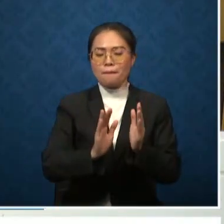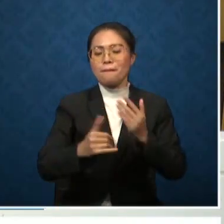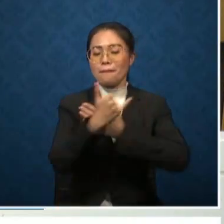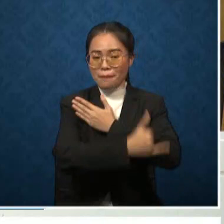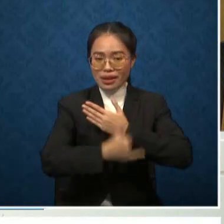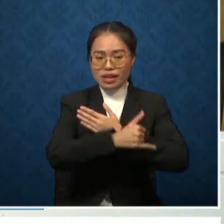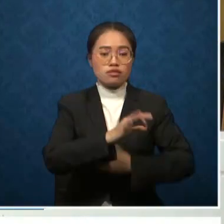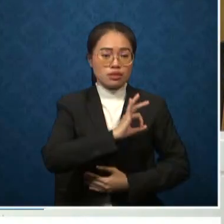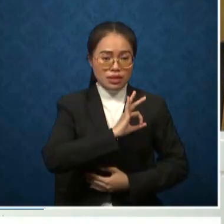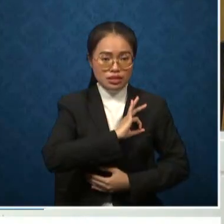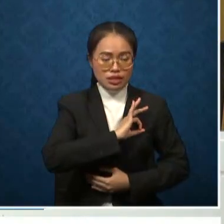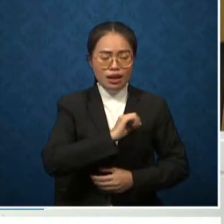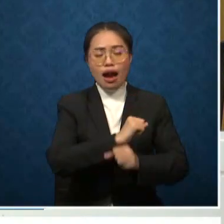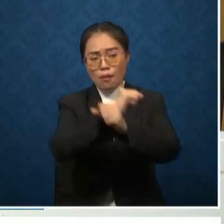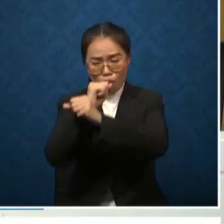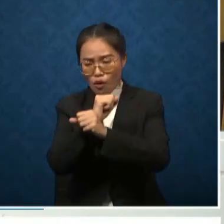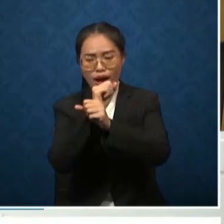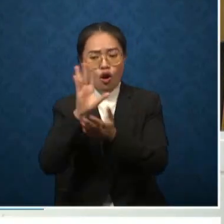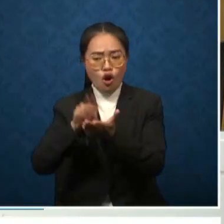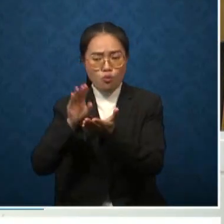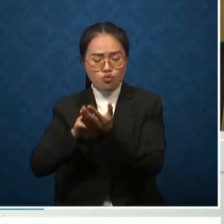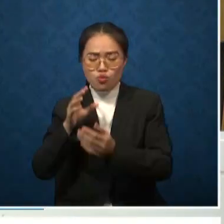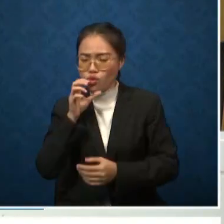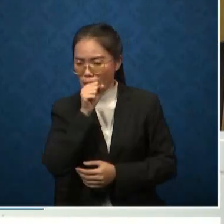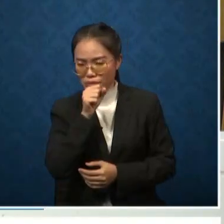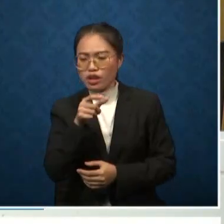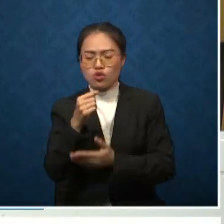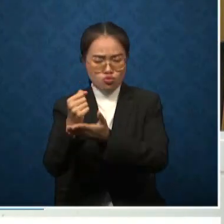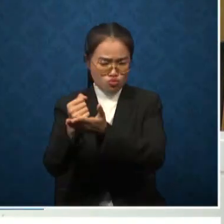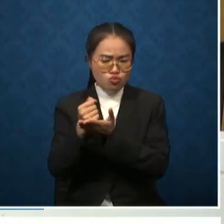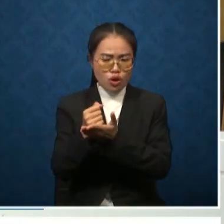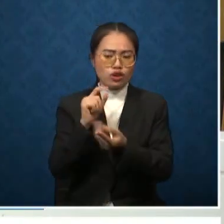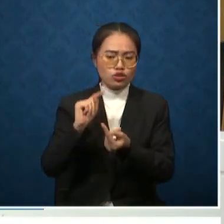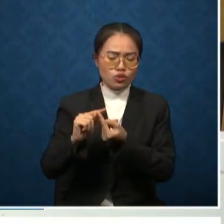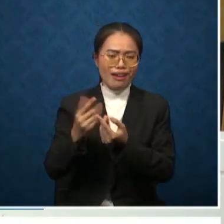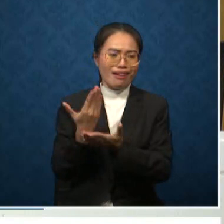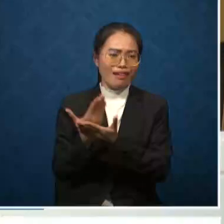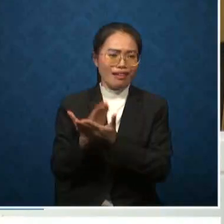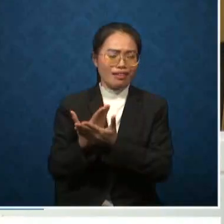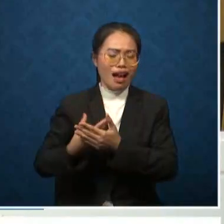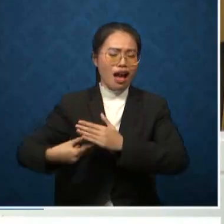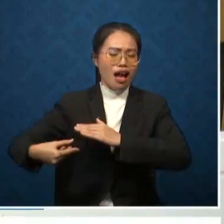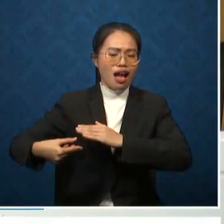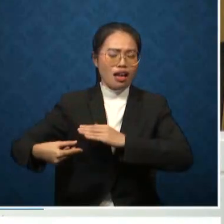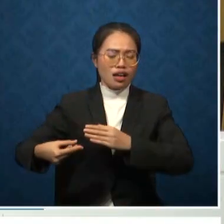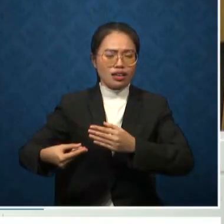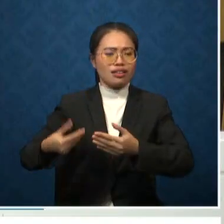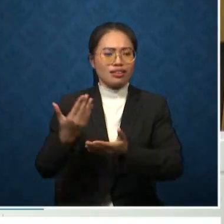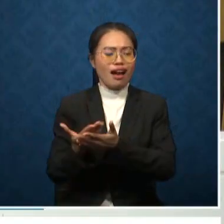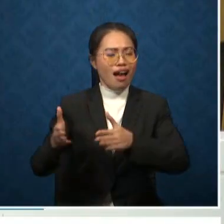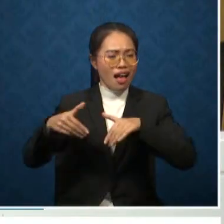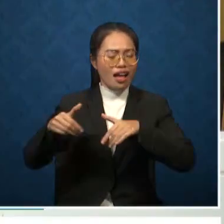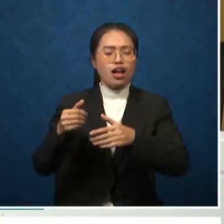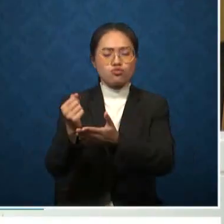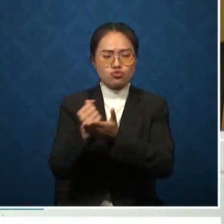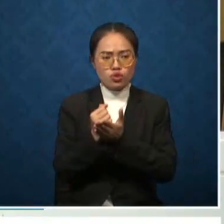ซึ่งการป้องกันการรั่วไหลนั้นก็ทำให้เราสามารถที่จะเพิ่มรายได้ได้จริงๆแล้วเนี่ยนะครับมันมี2ความร่วมมือระ